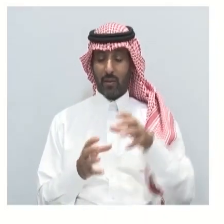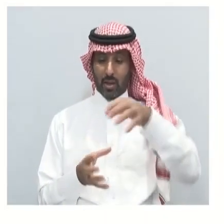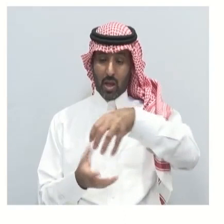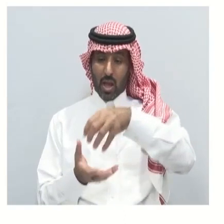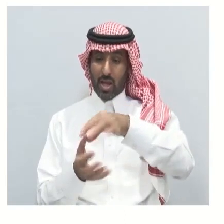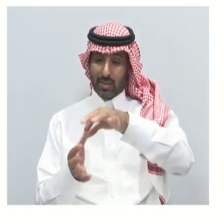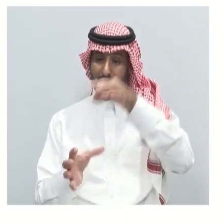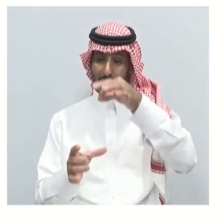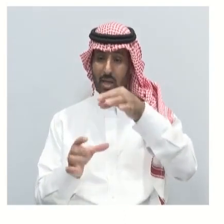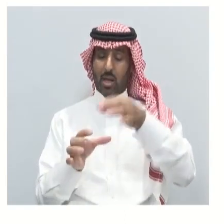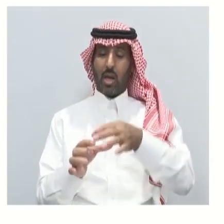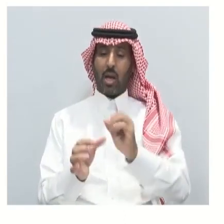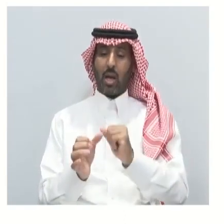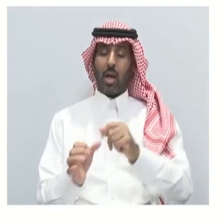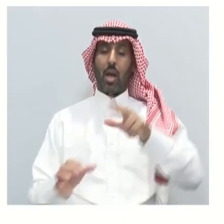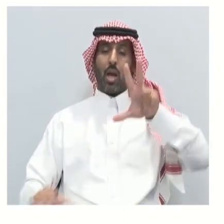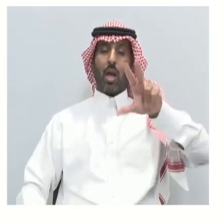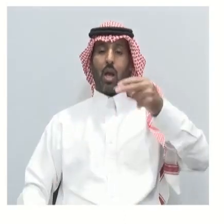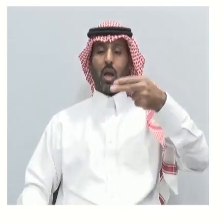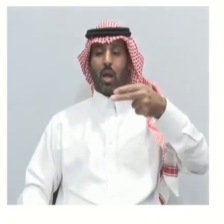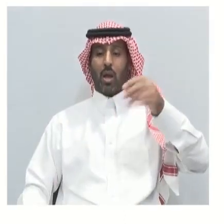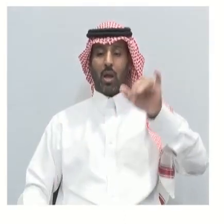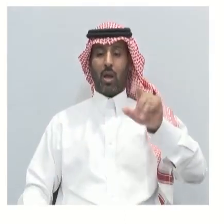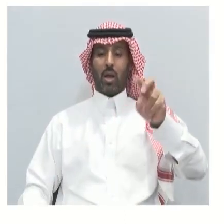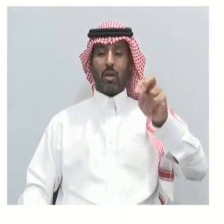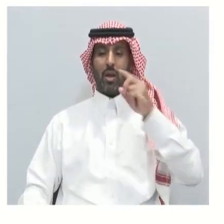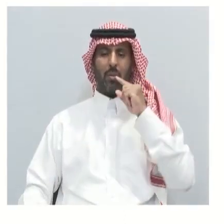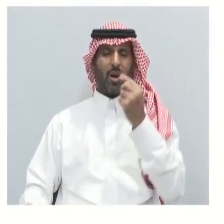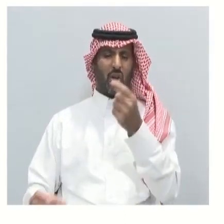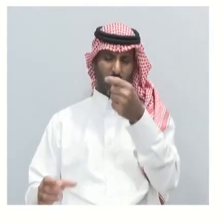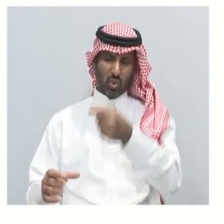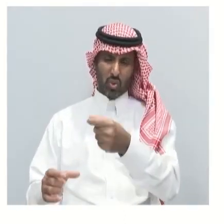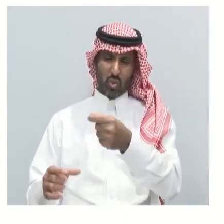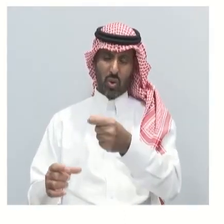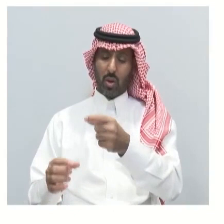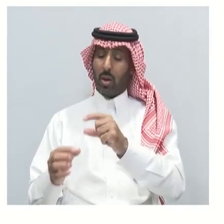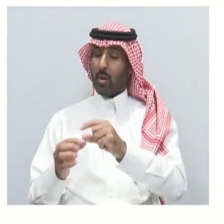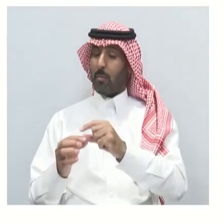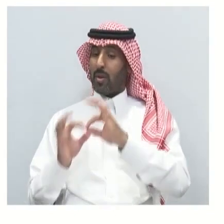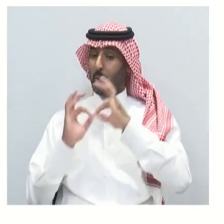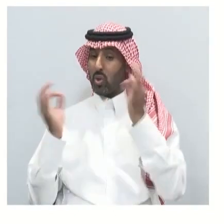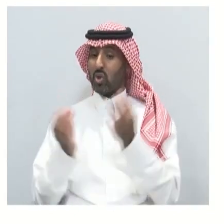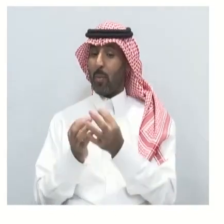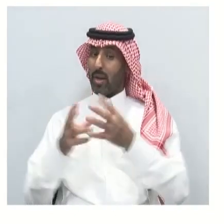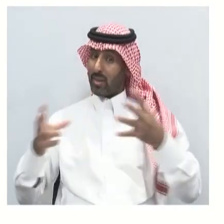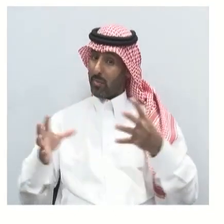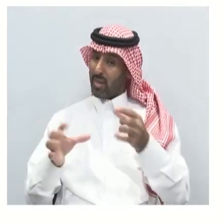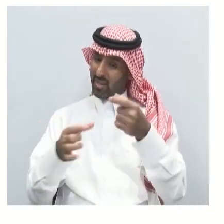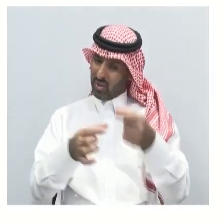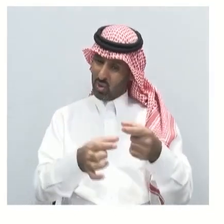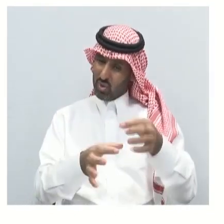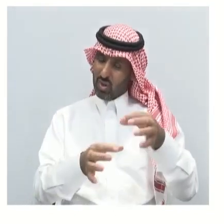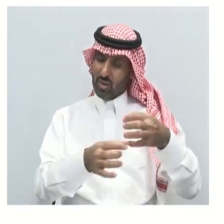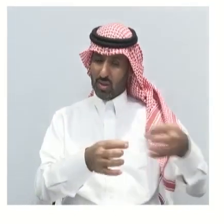بال البعينه هي عباره عن جزء من المجتمع كبير طبعا يجري عليها الباحث دراسته